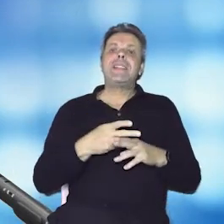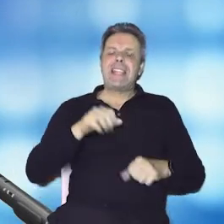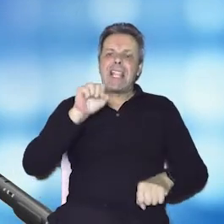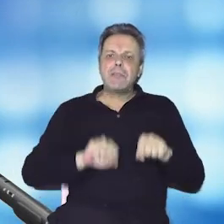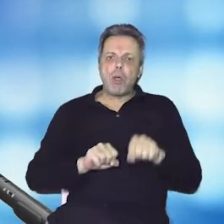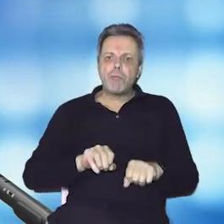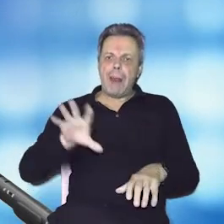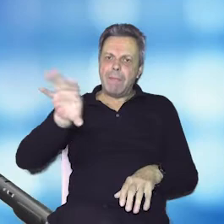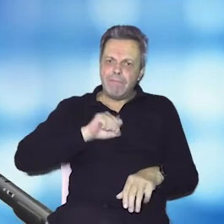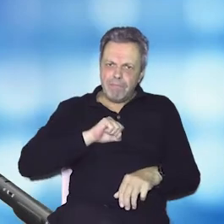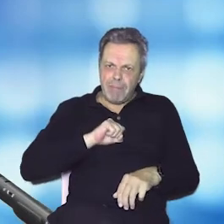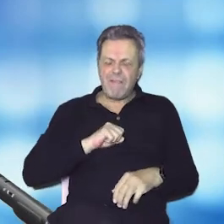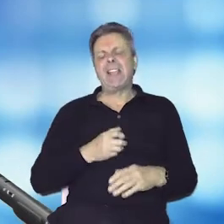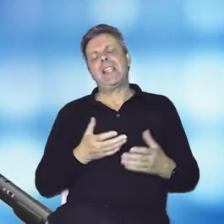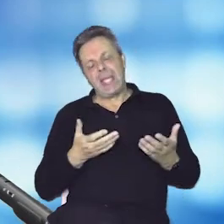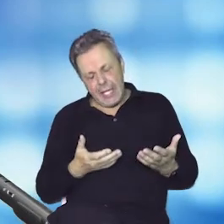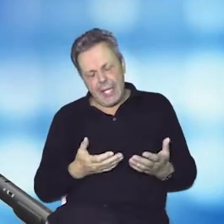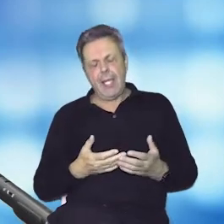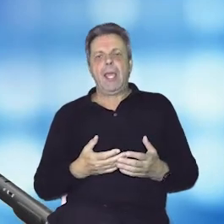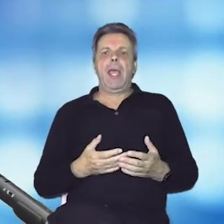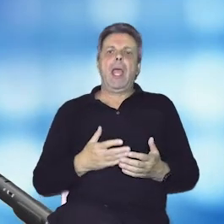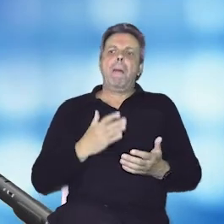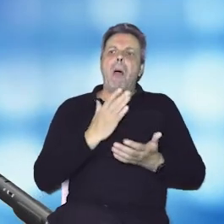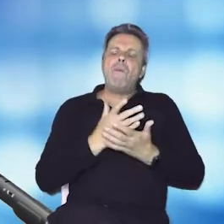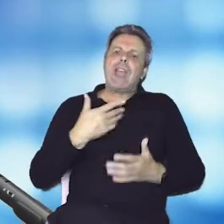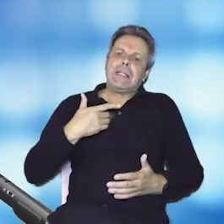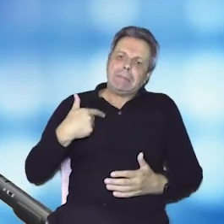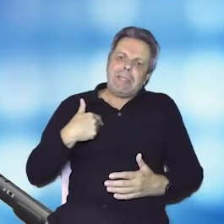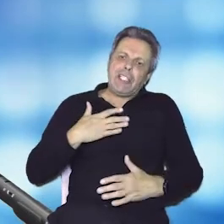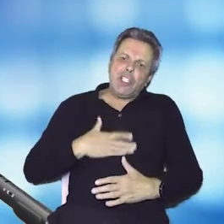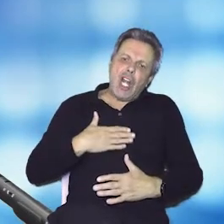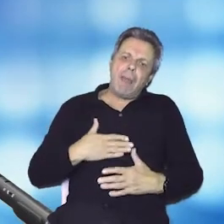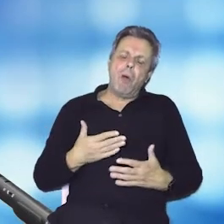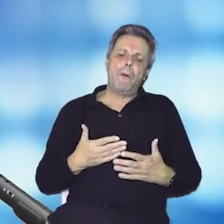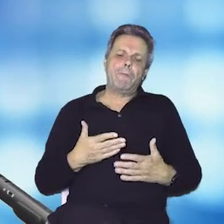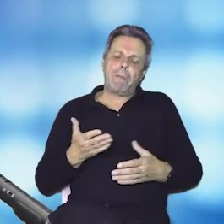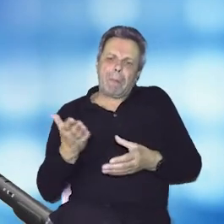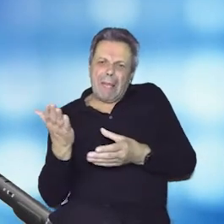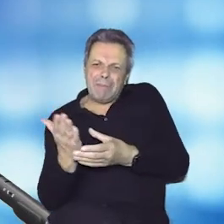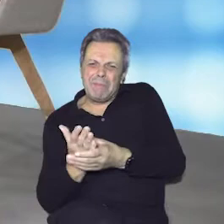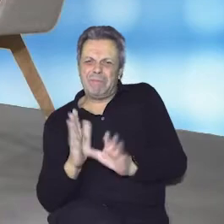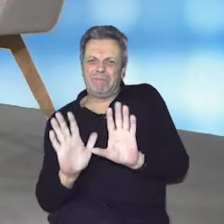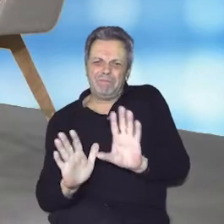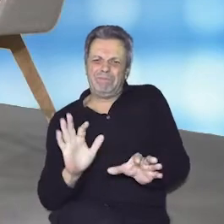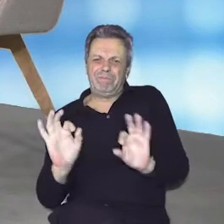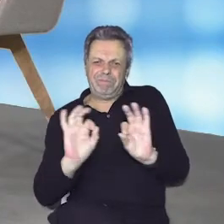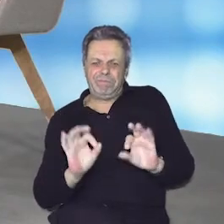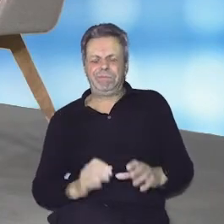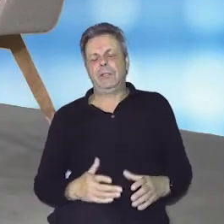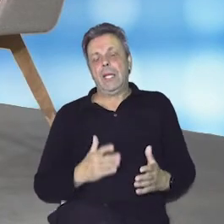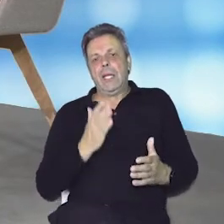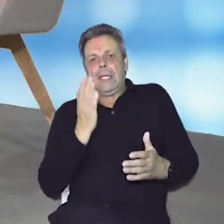sposoban primiti na ovaj ili onaj način, pa uvijek nekako nastojimo to prilagoditi upravo